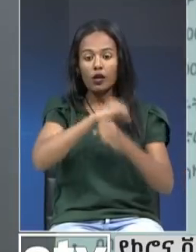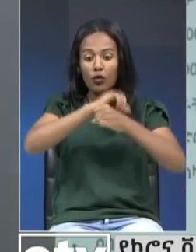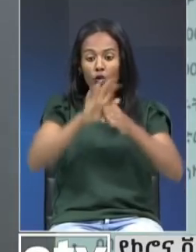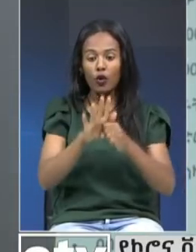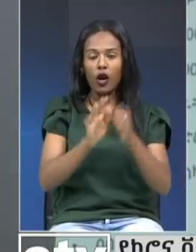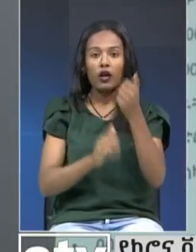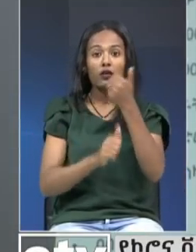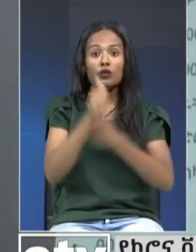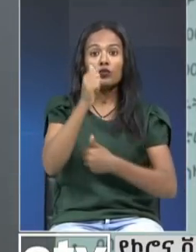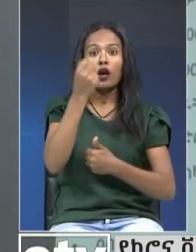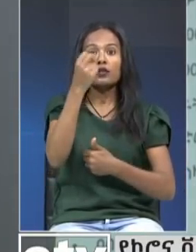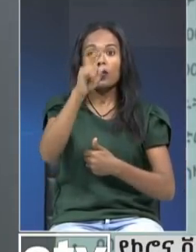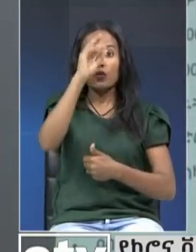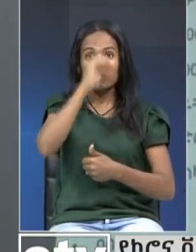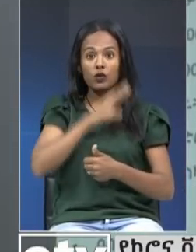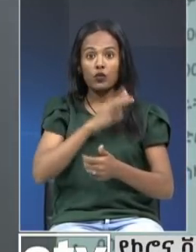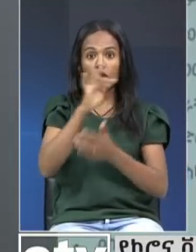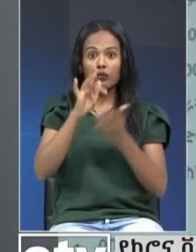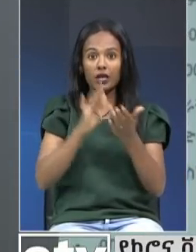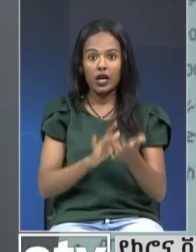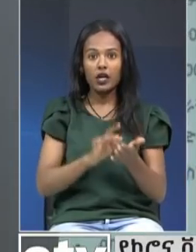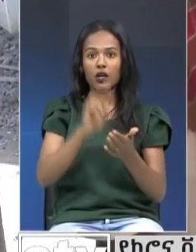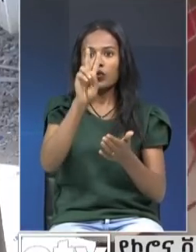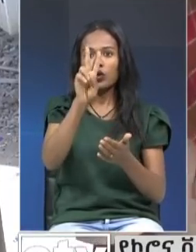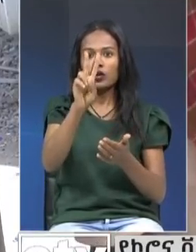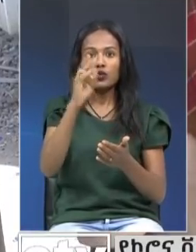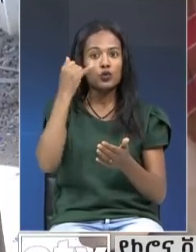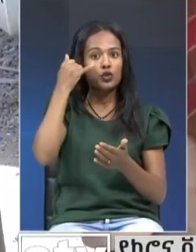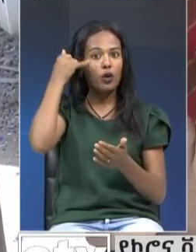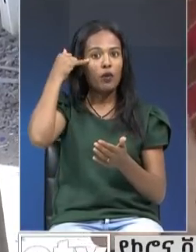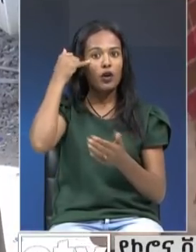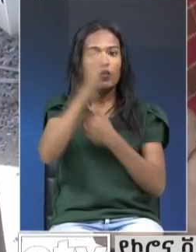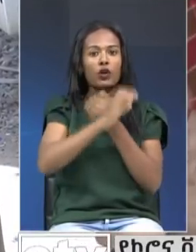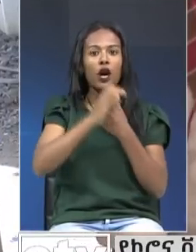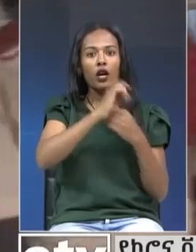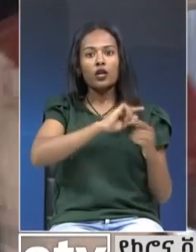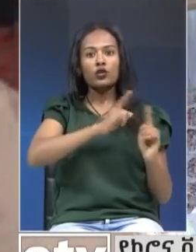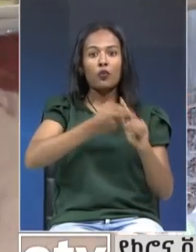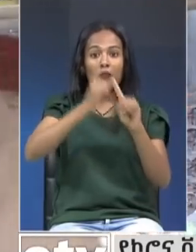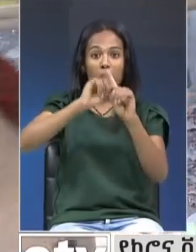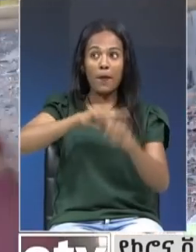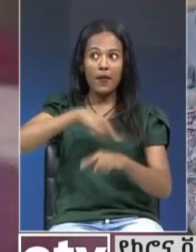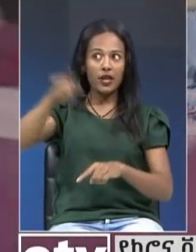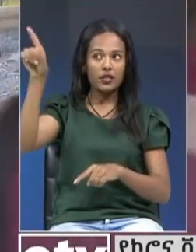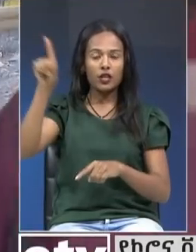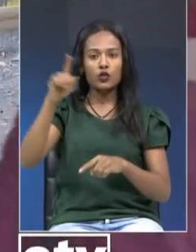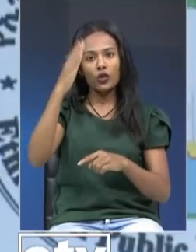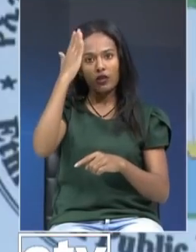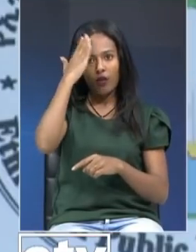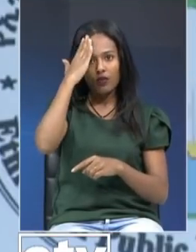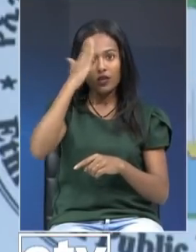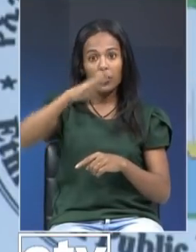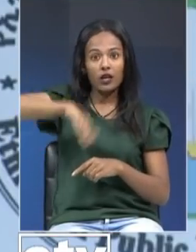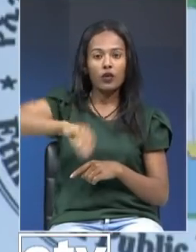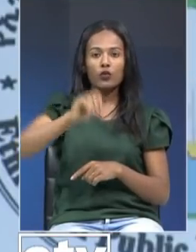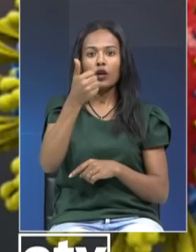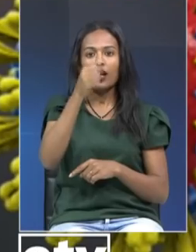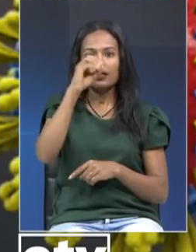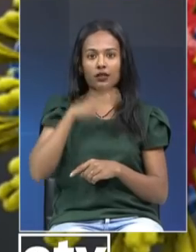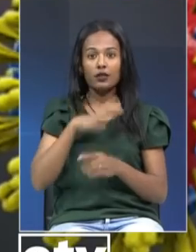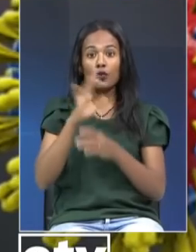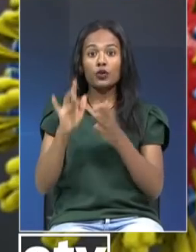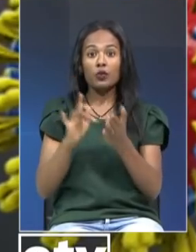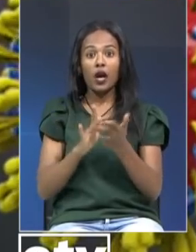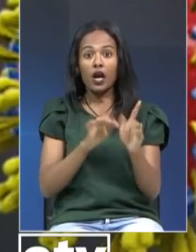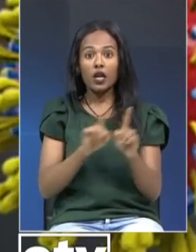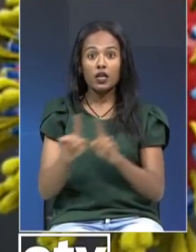ቫይረስ ከተጠቁት 12 ሰዎች መካከል ሁለቱ ጃፓናውያን ወደ ሀገራቸው መመለሳቸው ይታወሳል። ከተቀሩት 10 ሰዎች